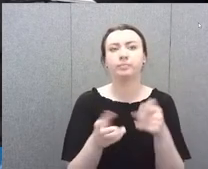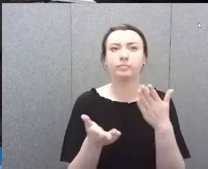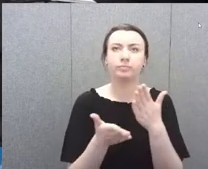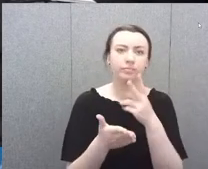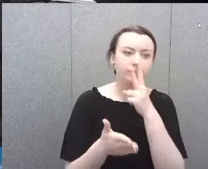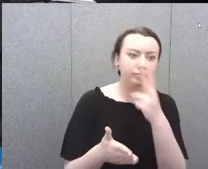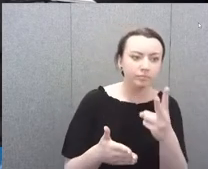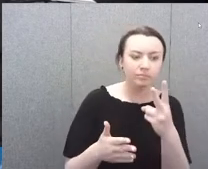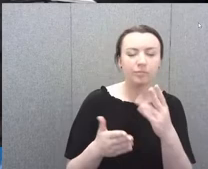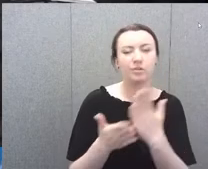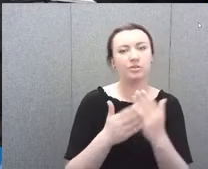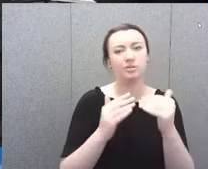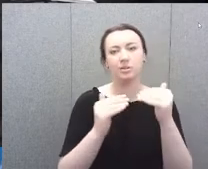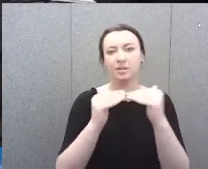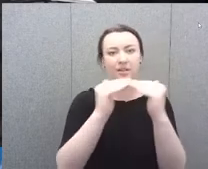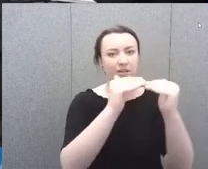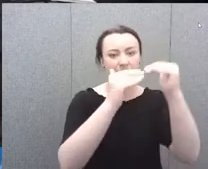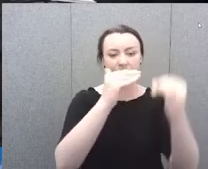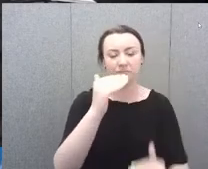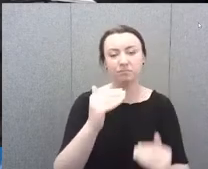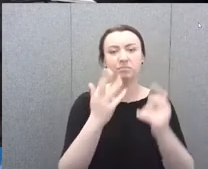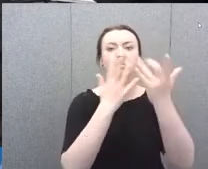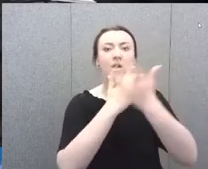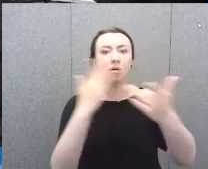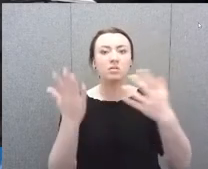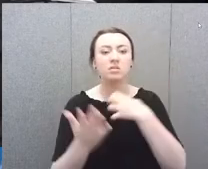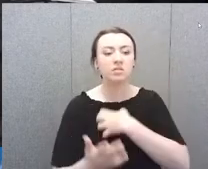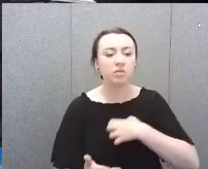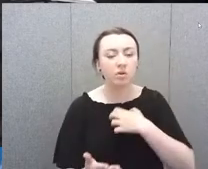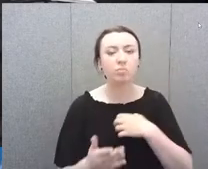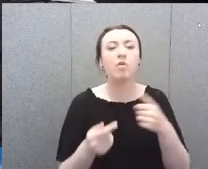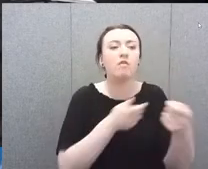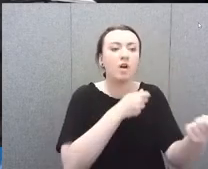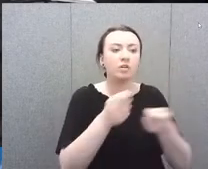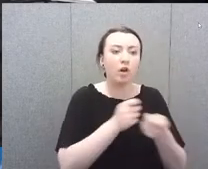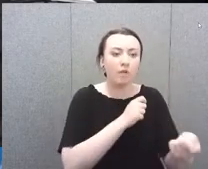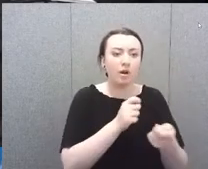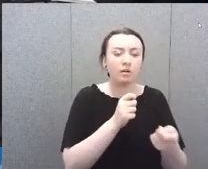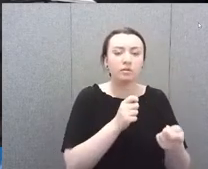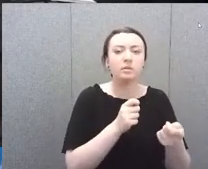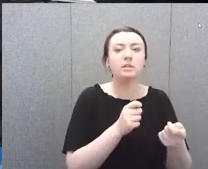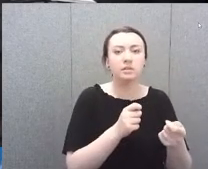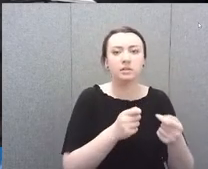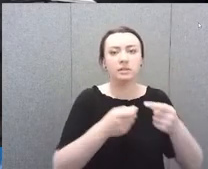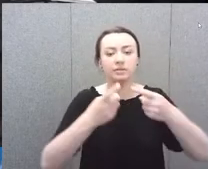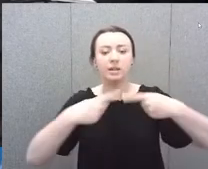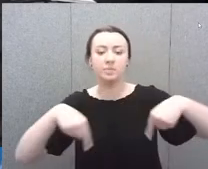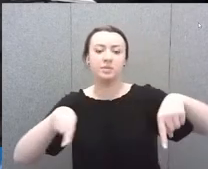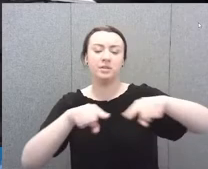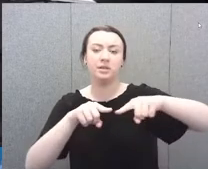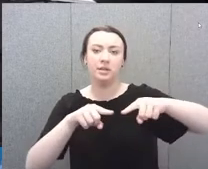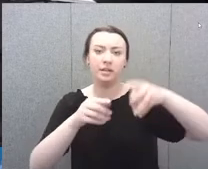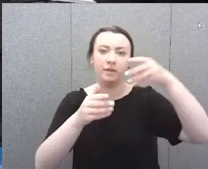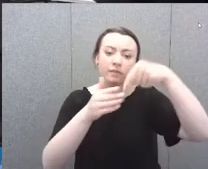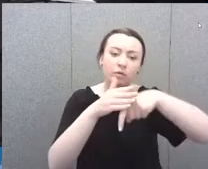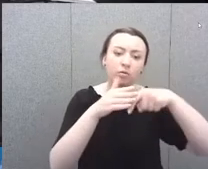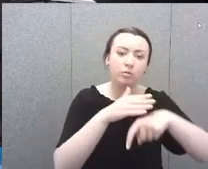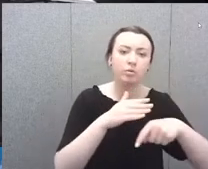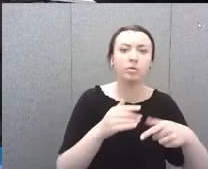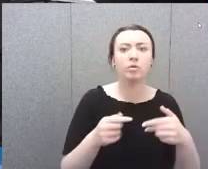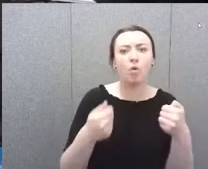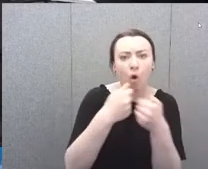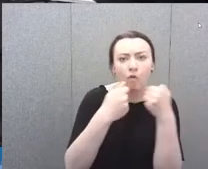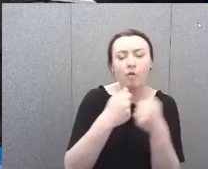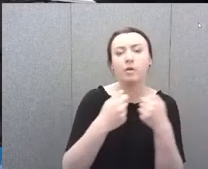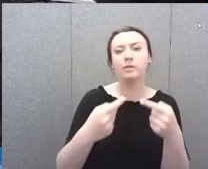про межведомственный подход, межведомственную деятельность, особенно если это насилие